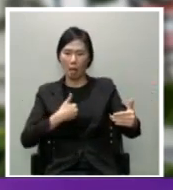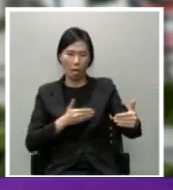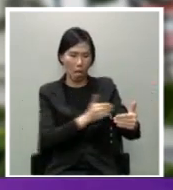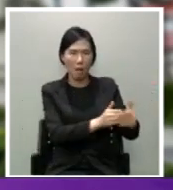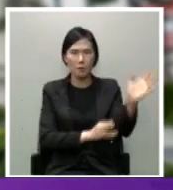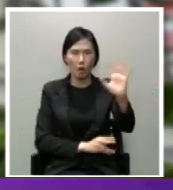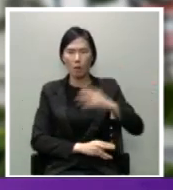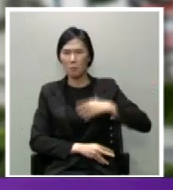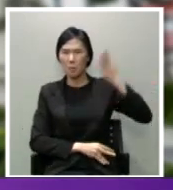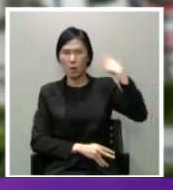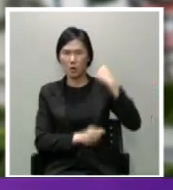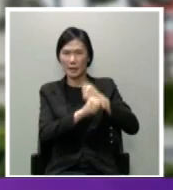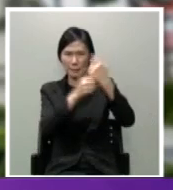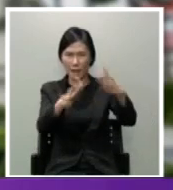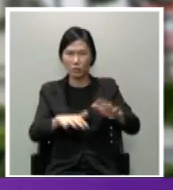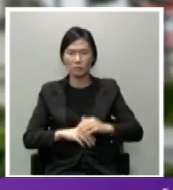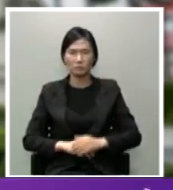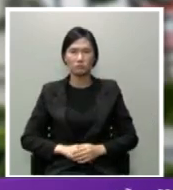อดีต